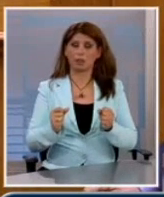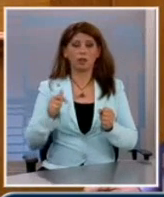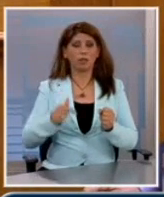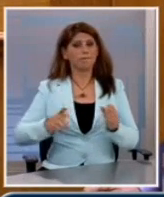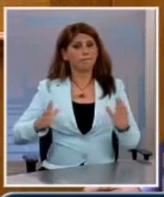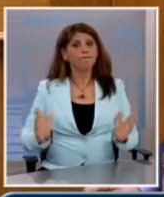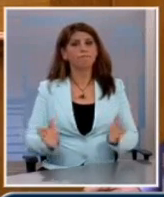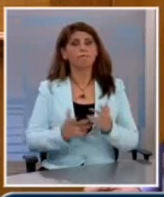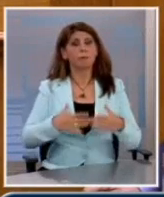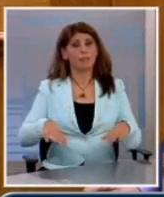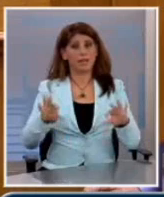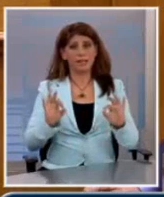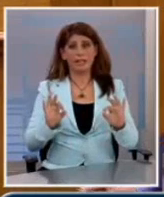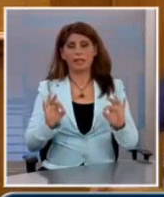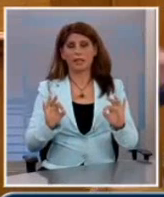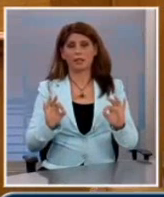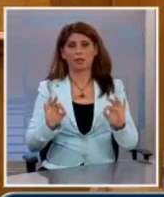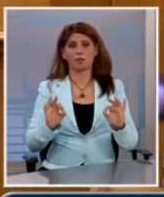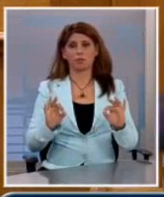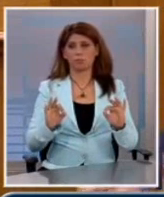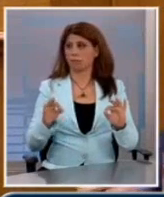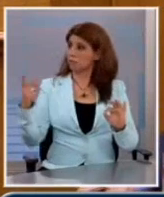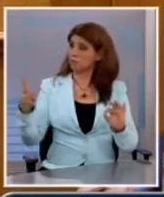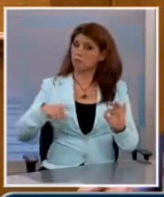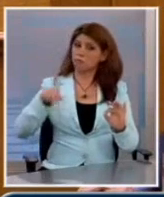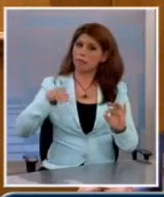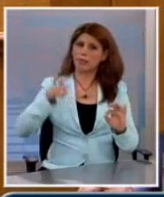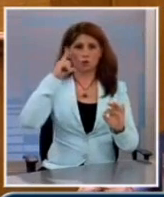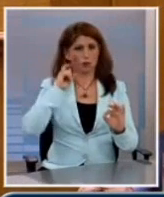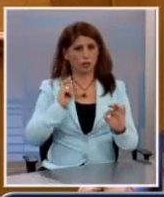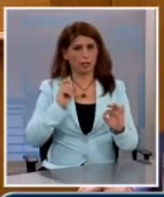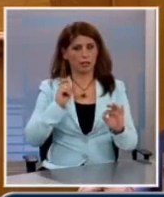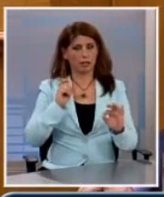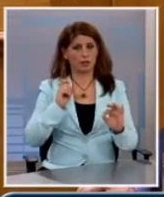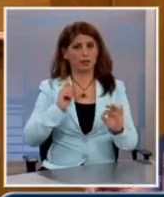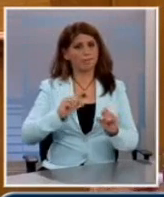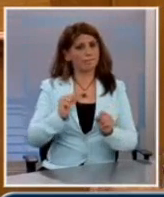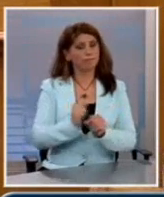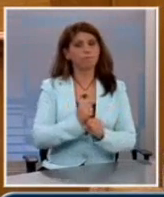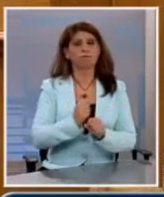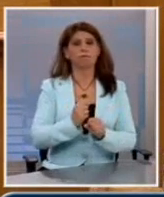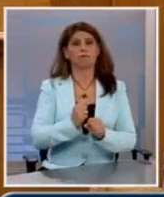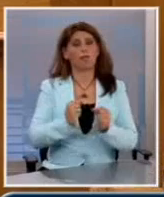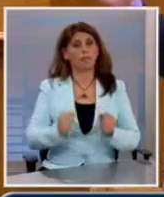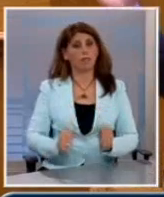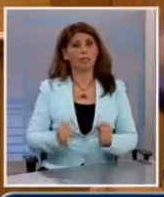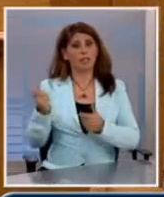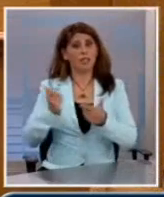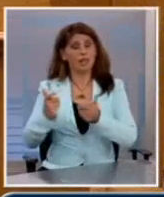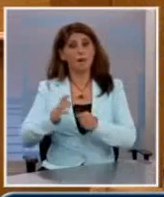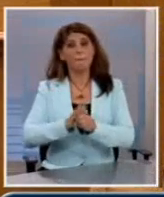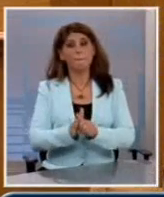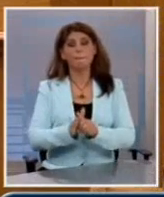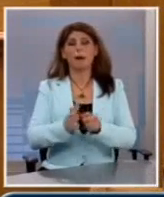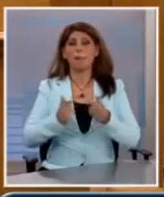την αρχική και επί των ημερών σας, το γνωρίζετε, και επίμονη θέση των δανειστών για πλήρη απελευθέρωση